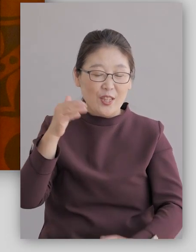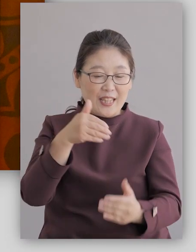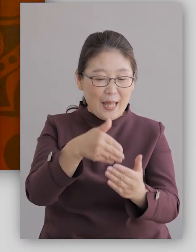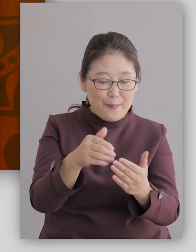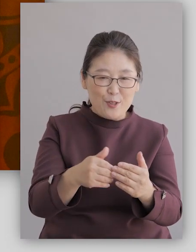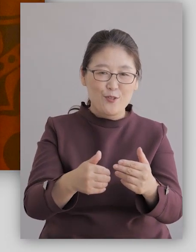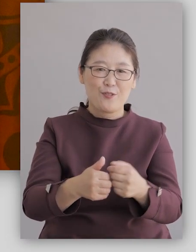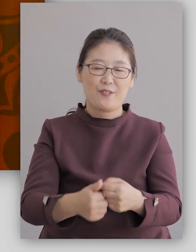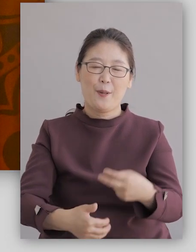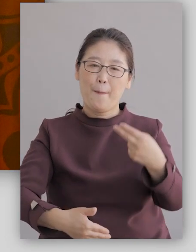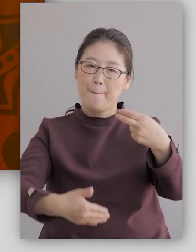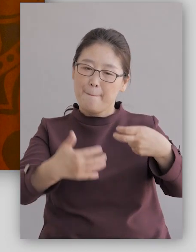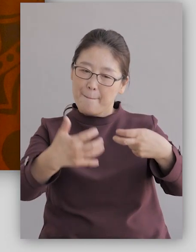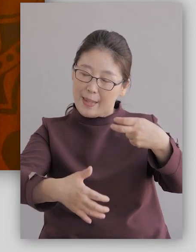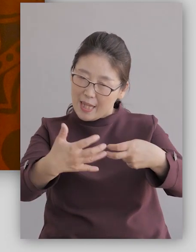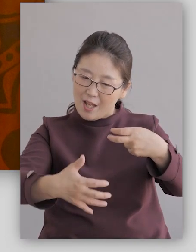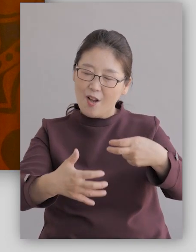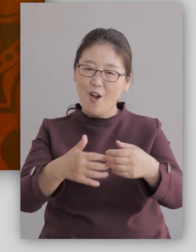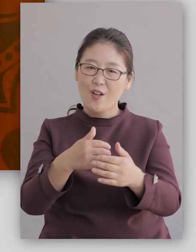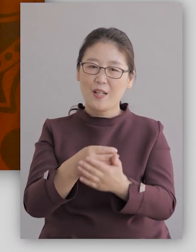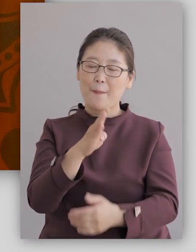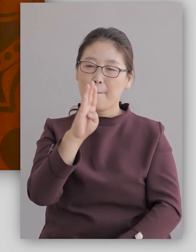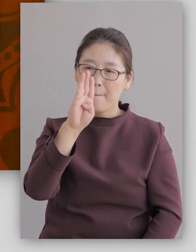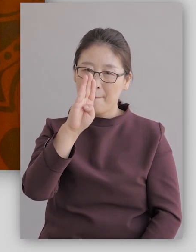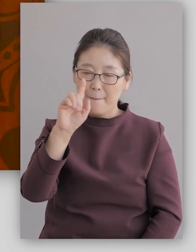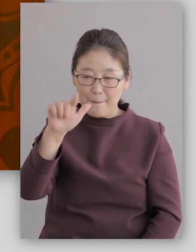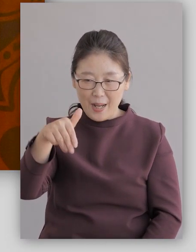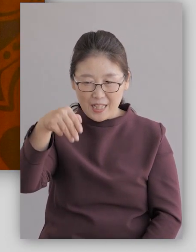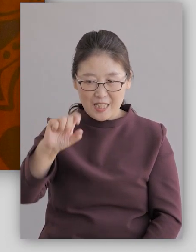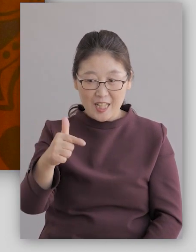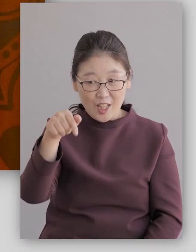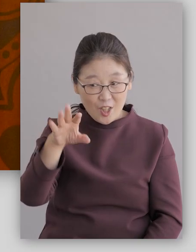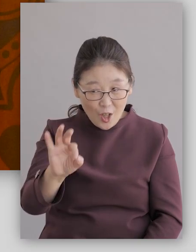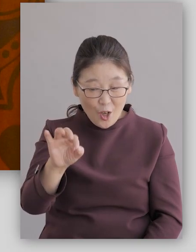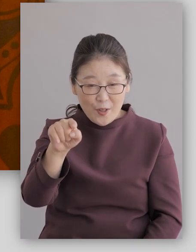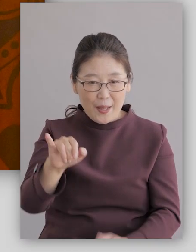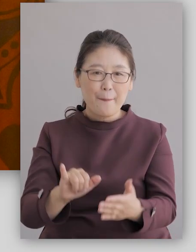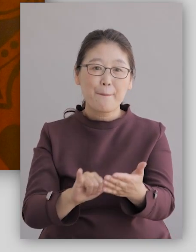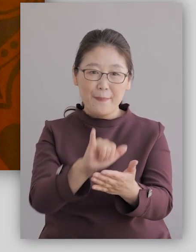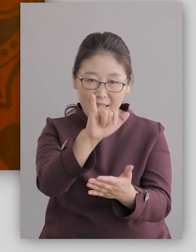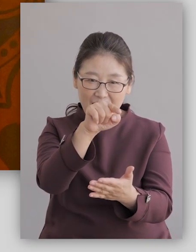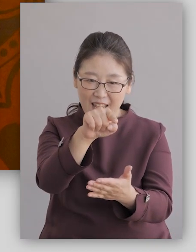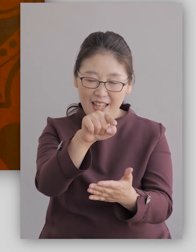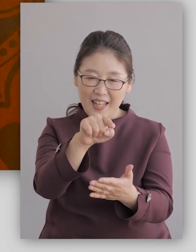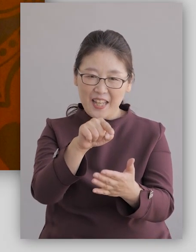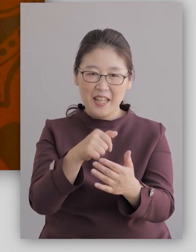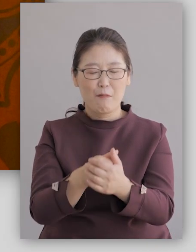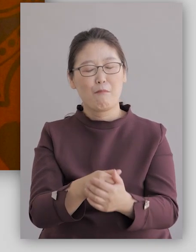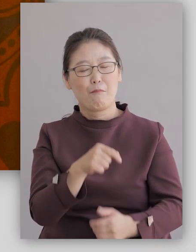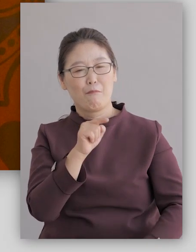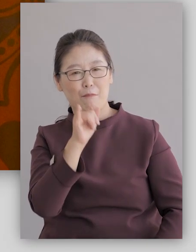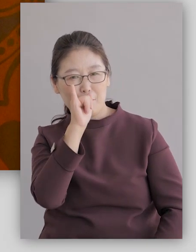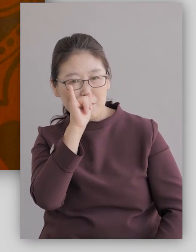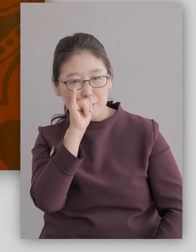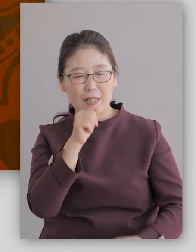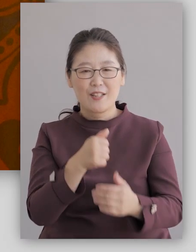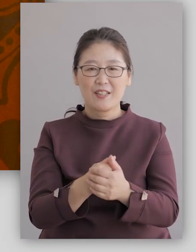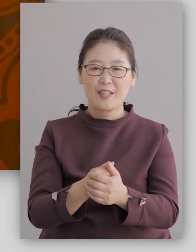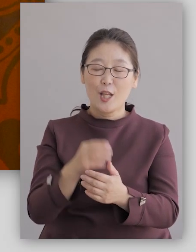미디어 작가님이시죠. 박창경 선생님의 비행 작품에 윤희상 선생님의 더블